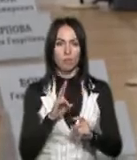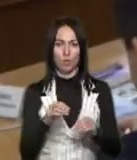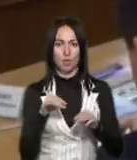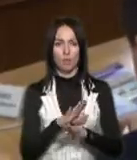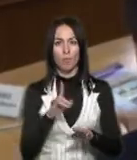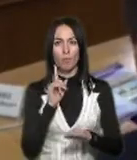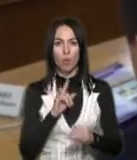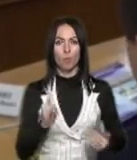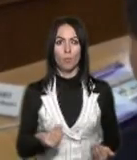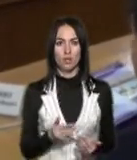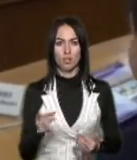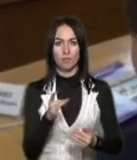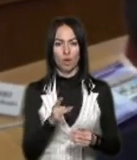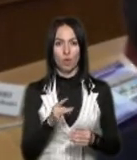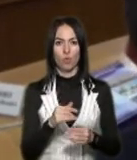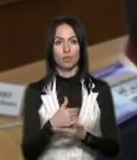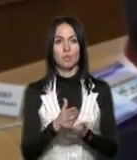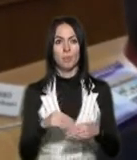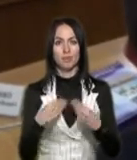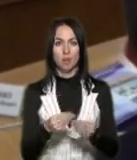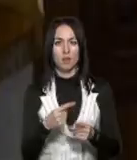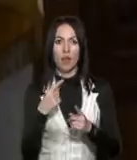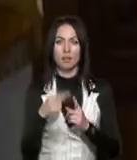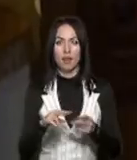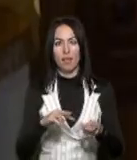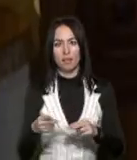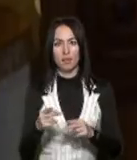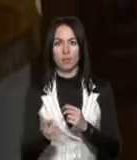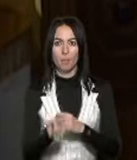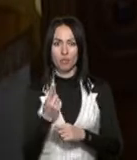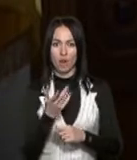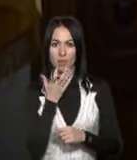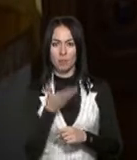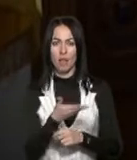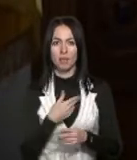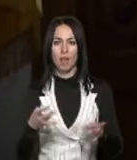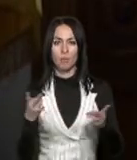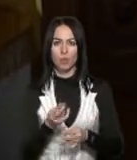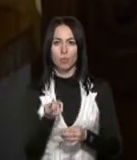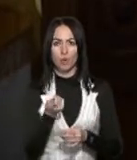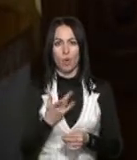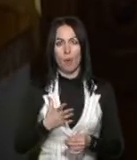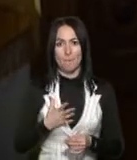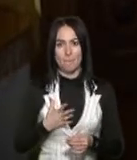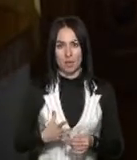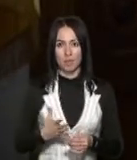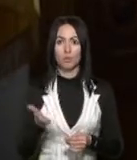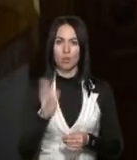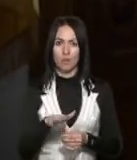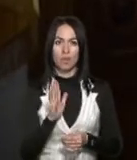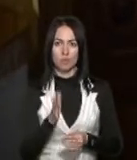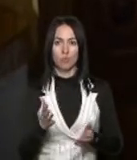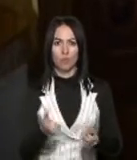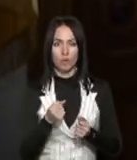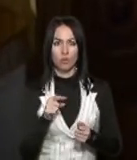Поки мешканців району забезпечать альтернативними джерелами тепла. Нам необхідно буде трохи перетерпіти. Давайте будемо